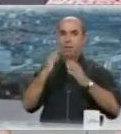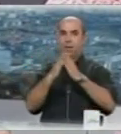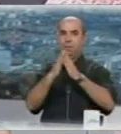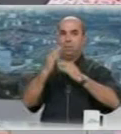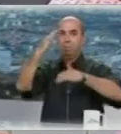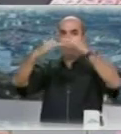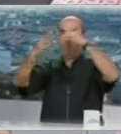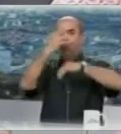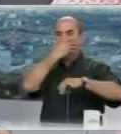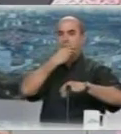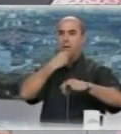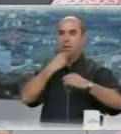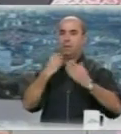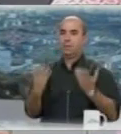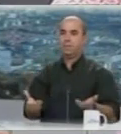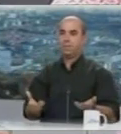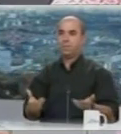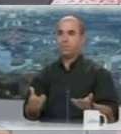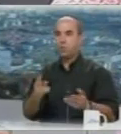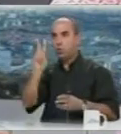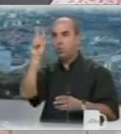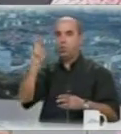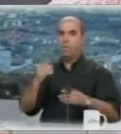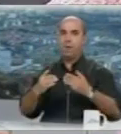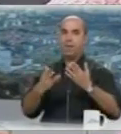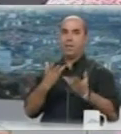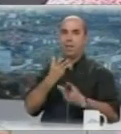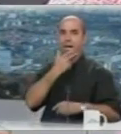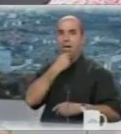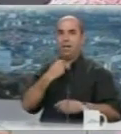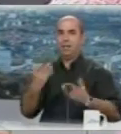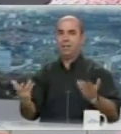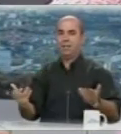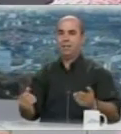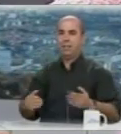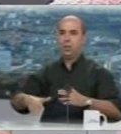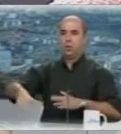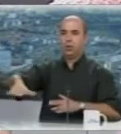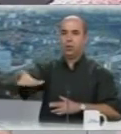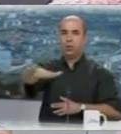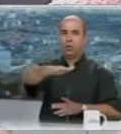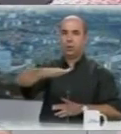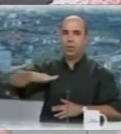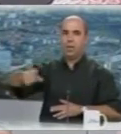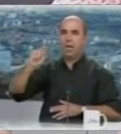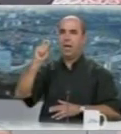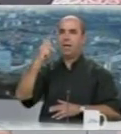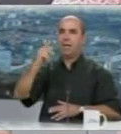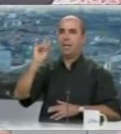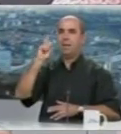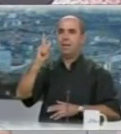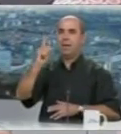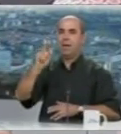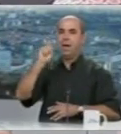الجميلة والرائعة اللي عندها تحف معمارية رائعة. وما نسوا الشط تاع العقيد عباس في